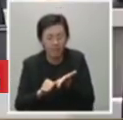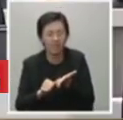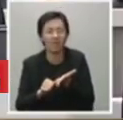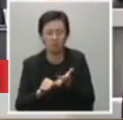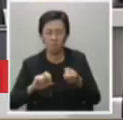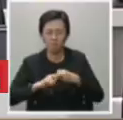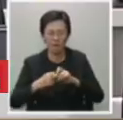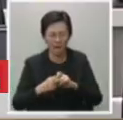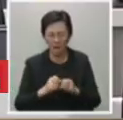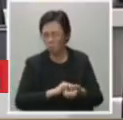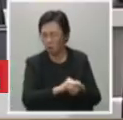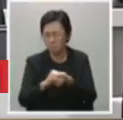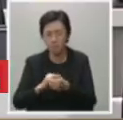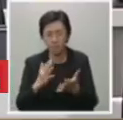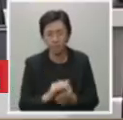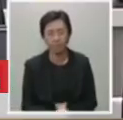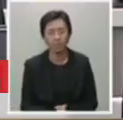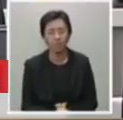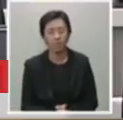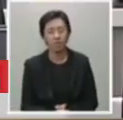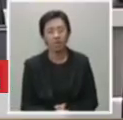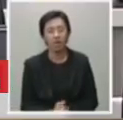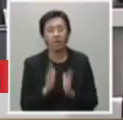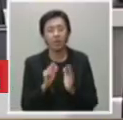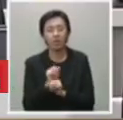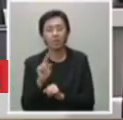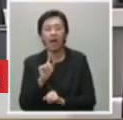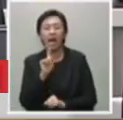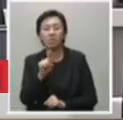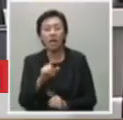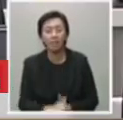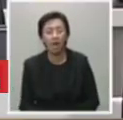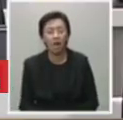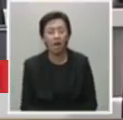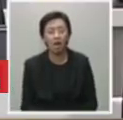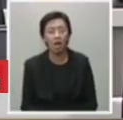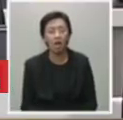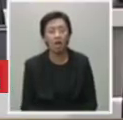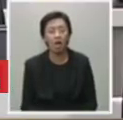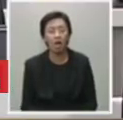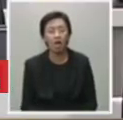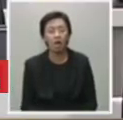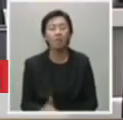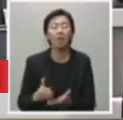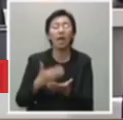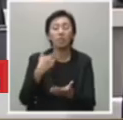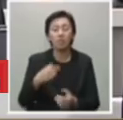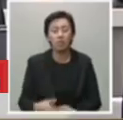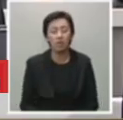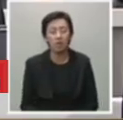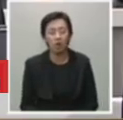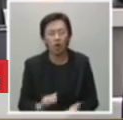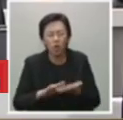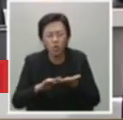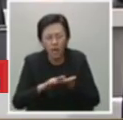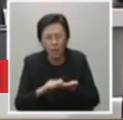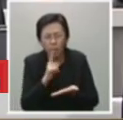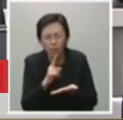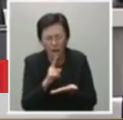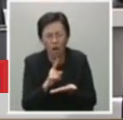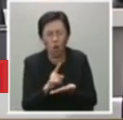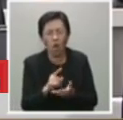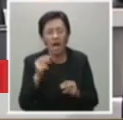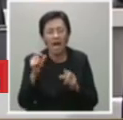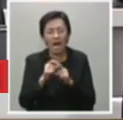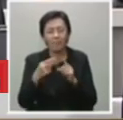องวันดีคืนดีสื่อมวลชนถามท่านก็พูดบอกว่ามึงมาไล่ดูสิมึงมาไล่กูสิไอ้ห่าอุ๊ยขอโทษท่านประธานครับขออนุญาตถอนคำว่าห่าเ